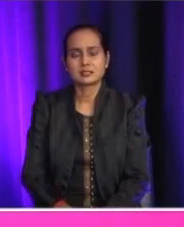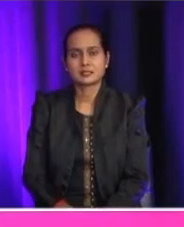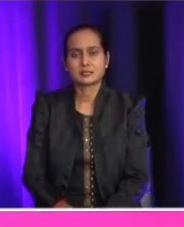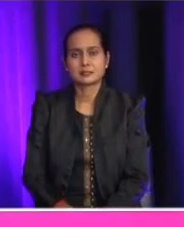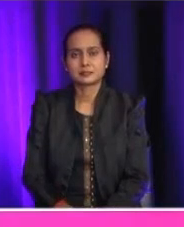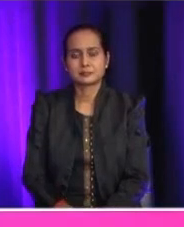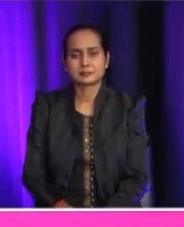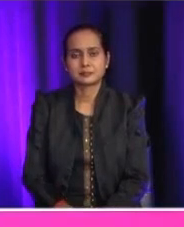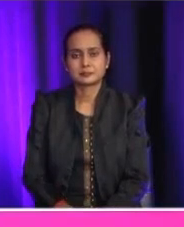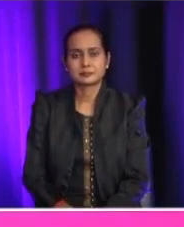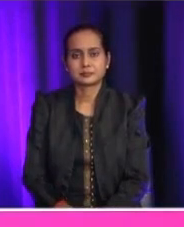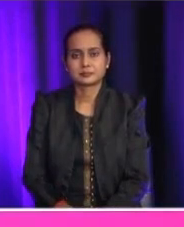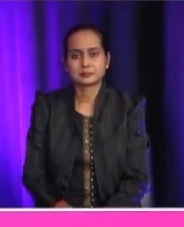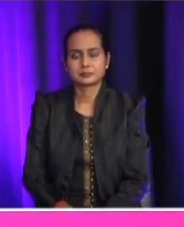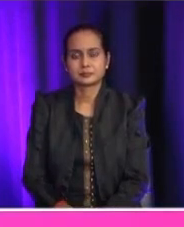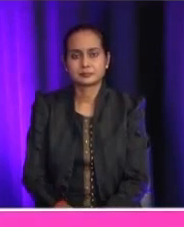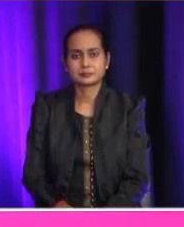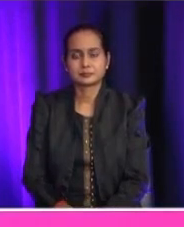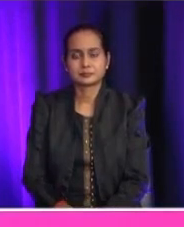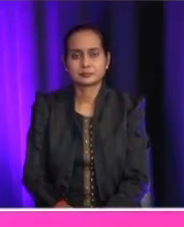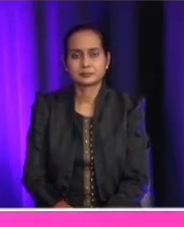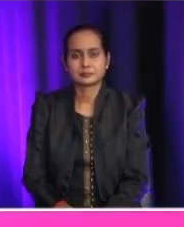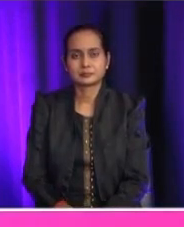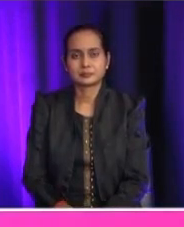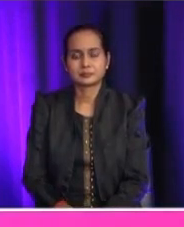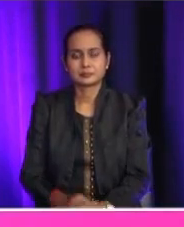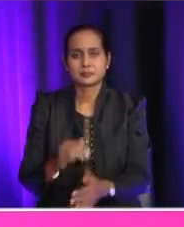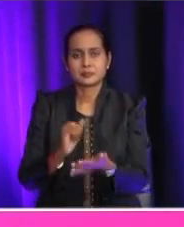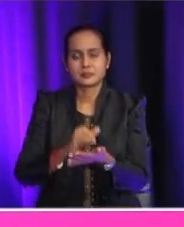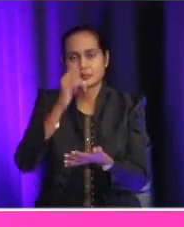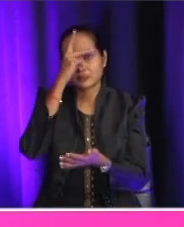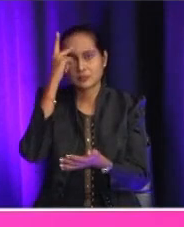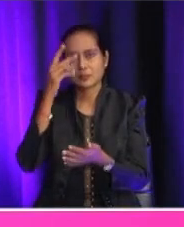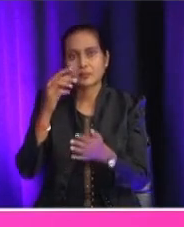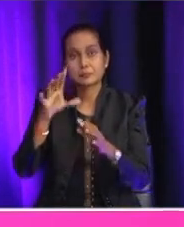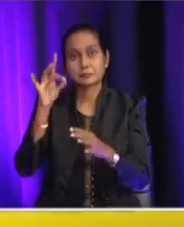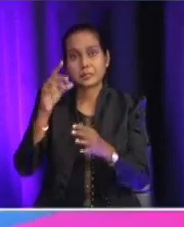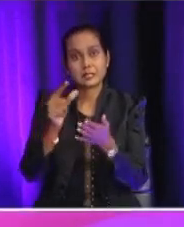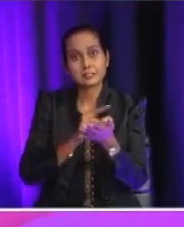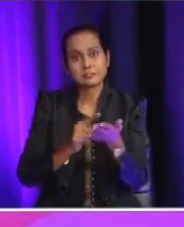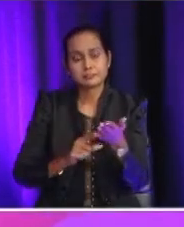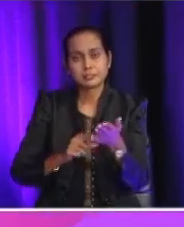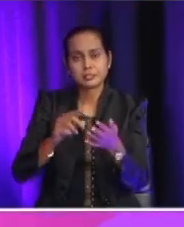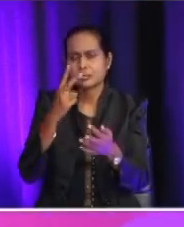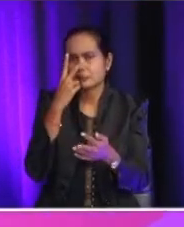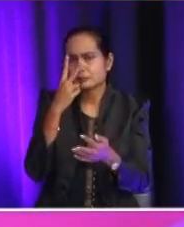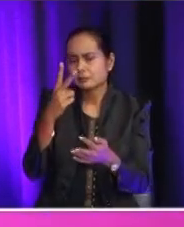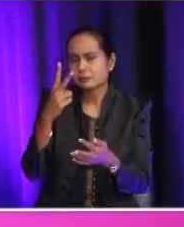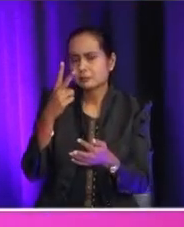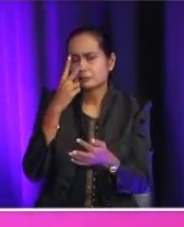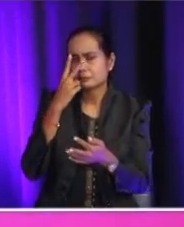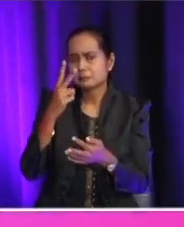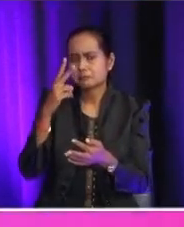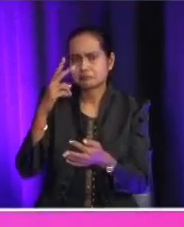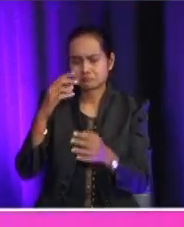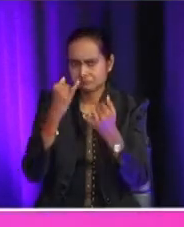Sebab dia nampak kan lebih jelas. Itu sebab Ilham dia memilih cara macam ni. Dia nampak. Tengok kat situ.